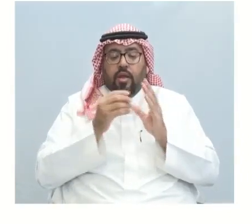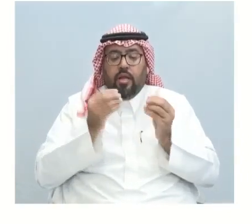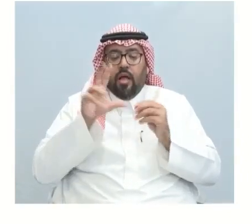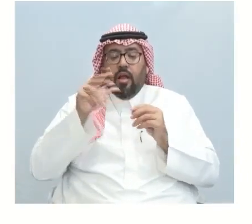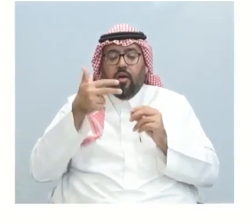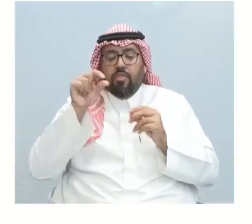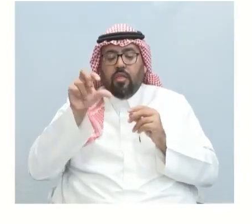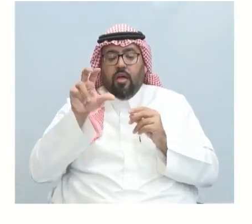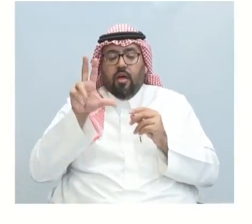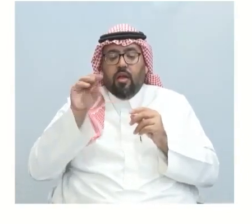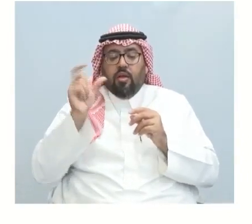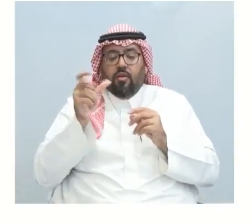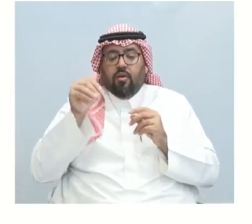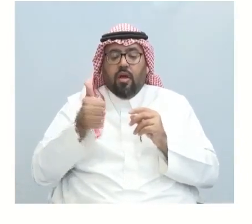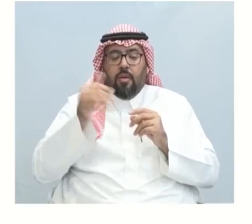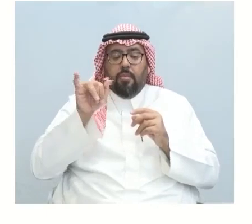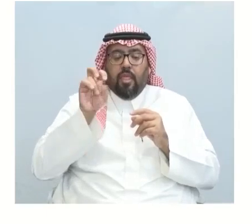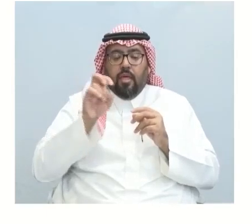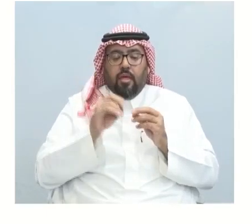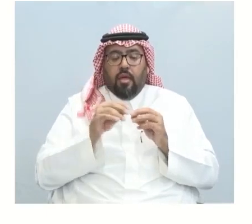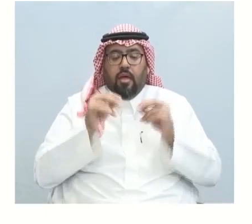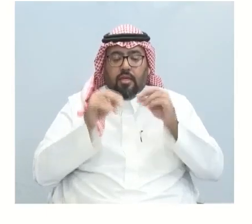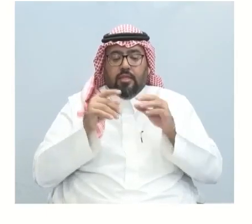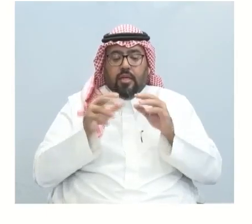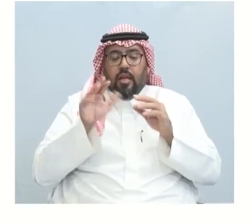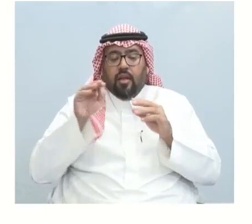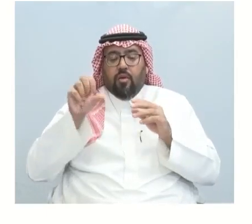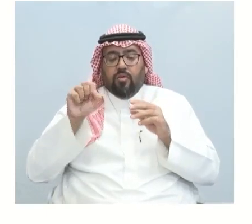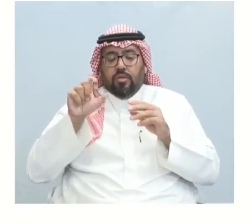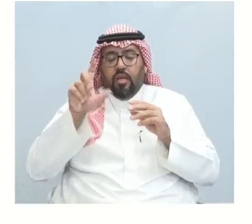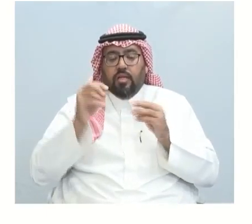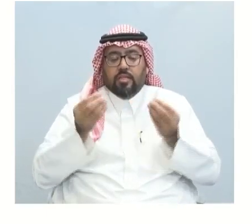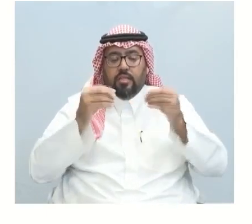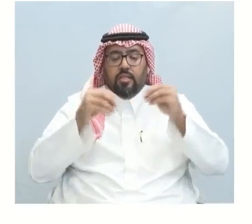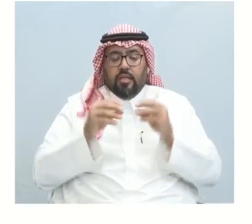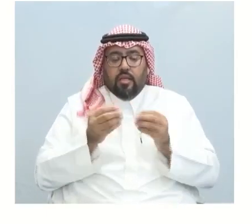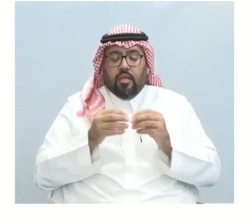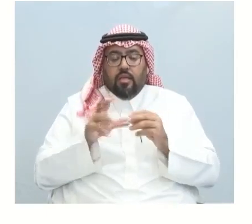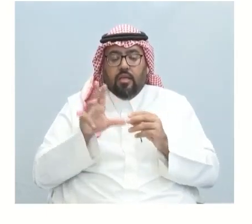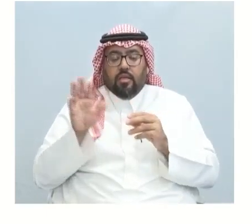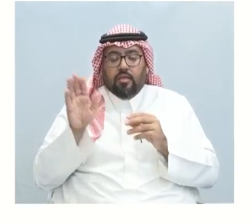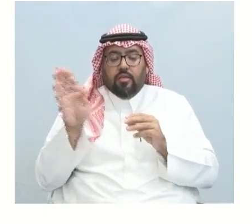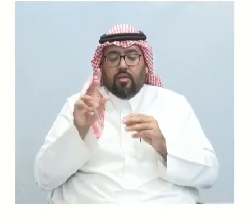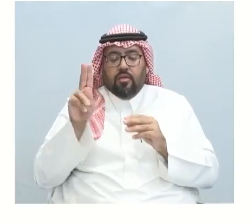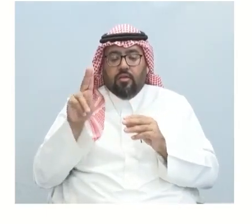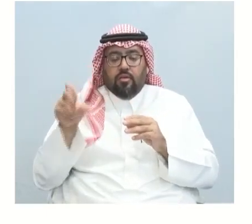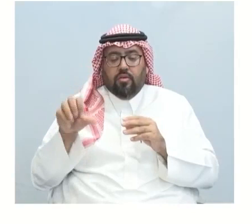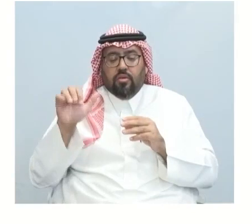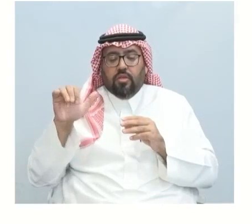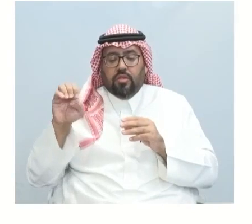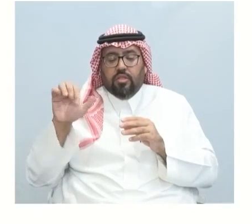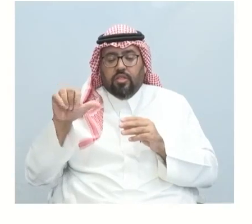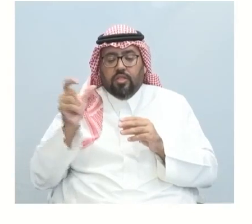النخاميه ال اتش والاف اس اتش وتبدا خلايا الحوصله بافراز الكثير من الاستروجين ولعل هذه من